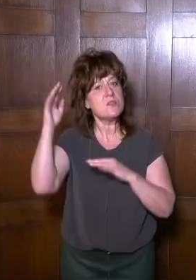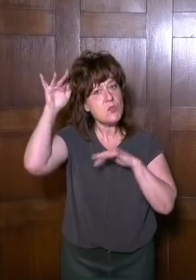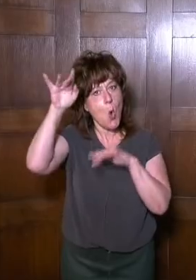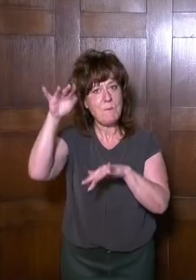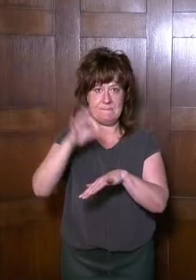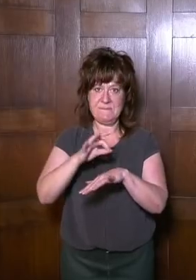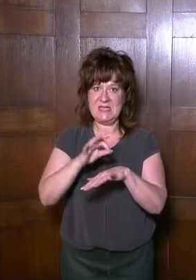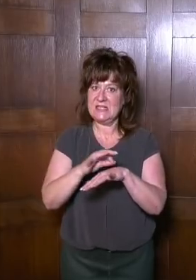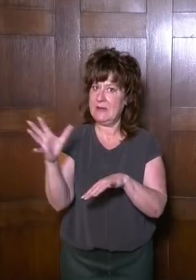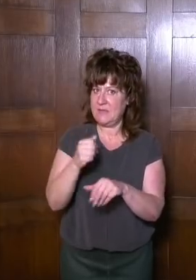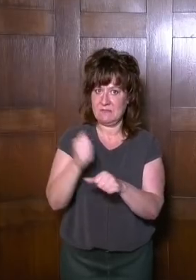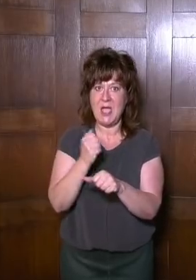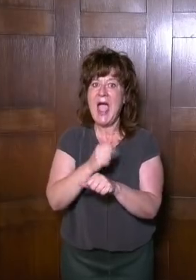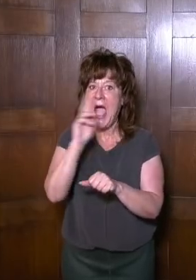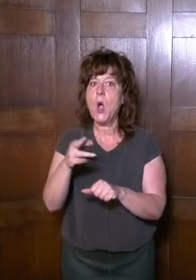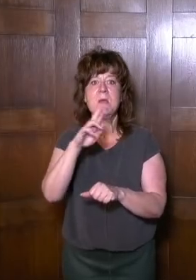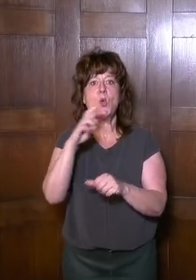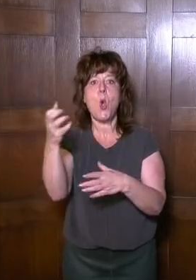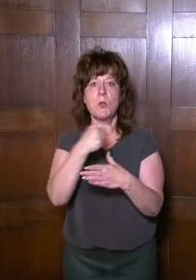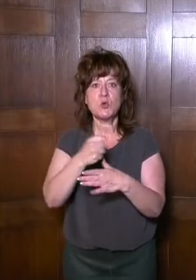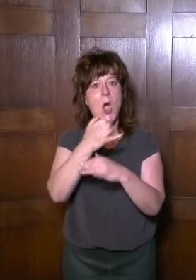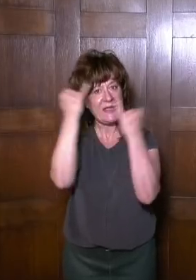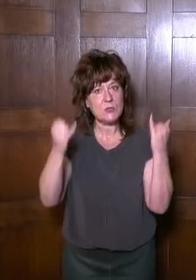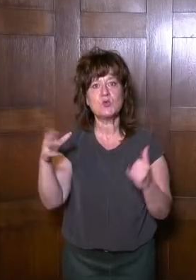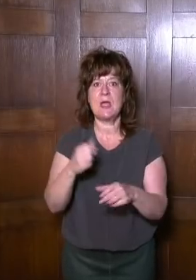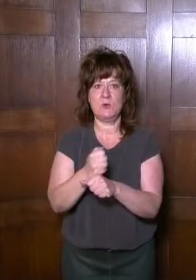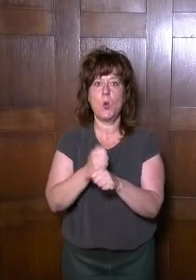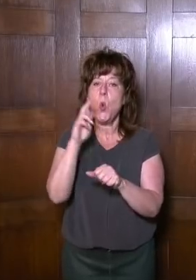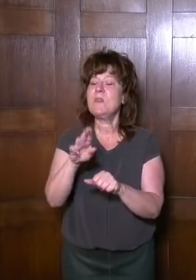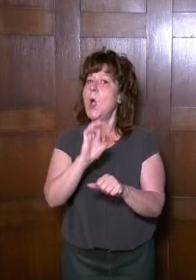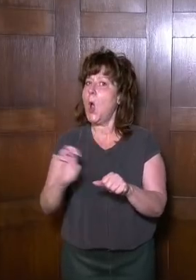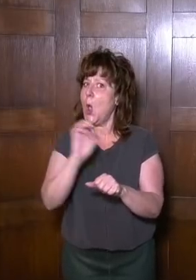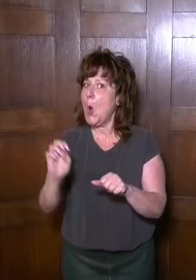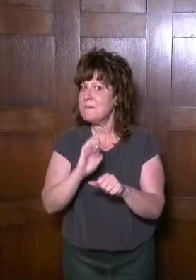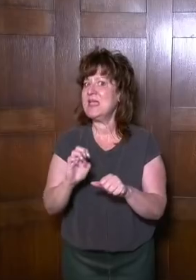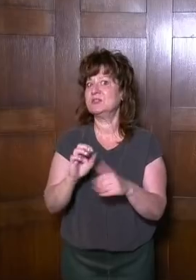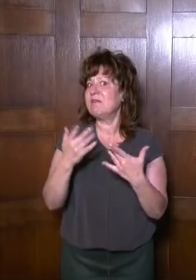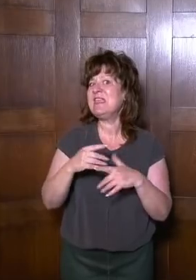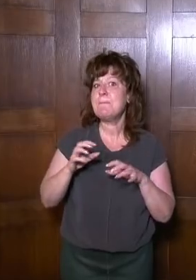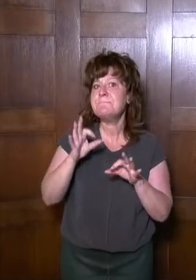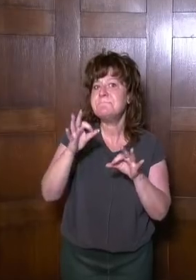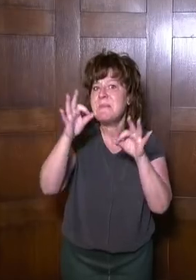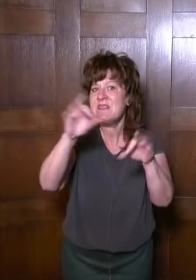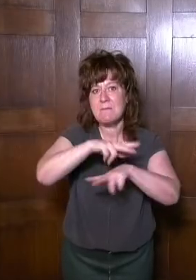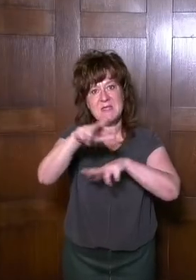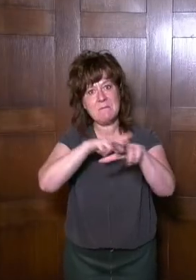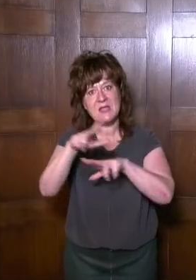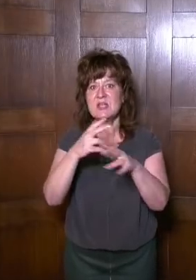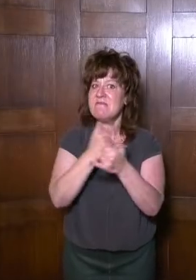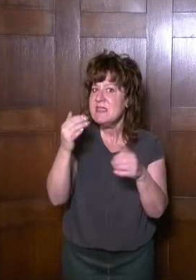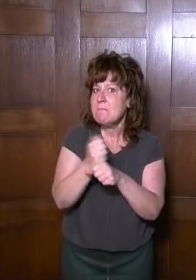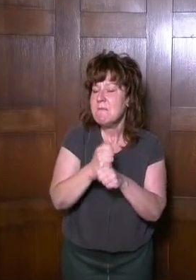als Berater beim RKI und der WHO, der Europäischen Gesundheitsbehörden, für die Frage Pandemiemanagement, Bioterrorismus,